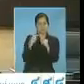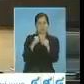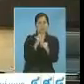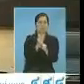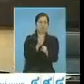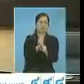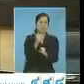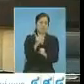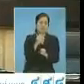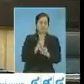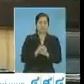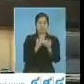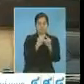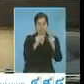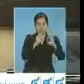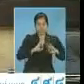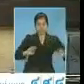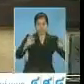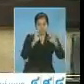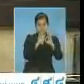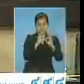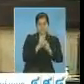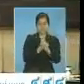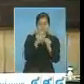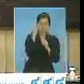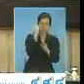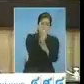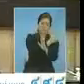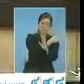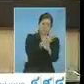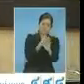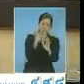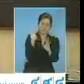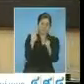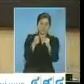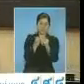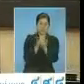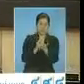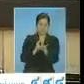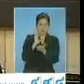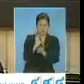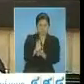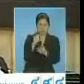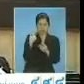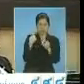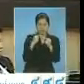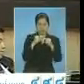ได้นะคะแต่ที่สำคัญจากเหตุการณ์ในอดีตที่เห็นนะคะเมื่อมีการลงทุนพัฒนาแล้วโครงการ